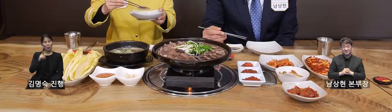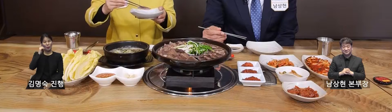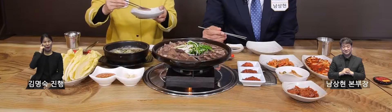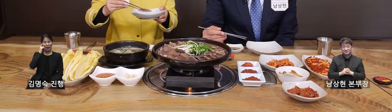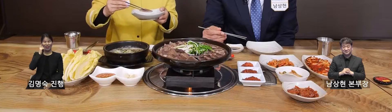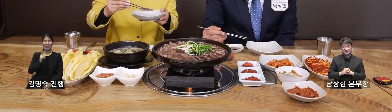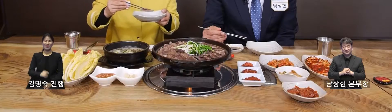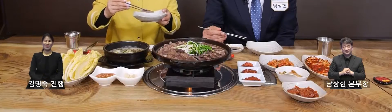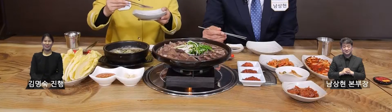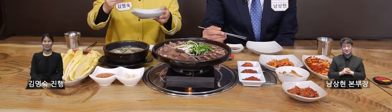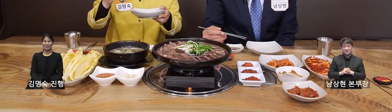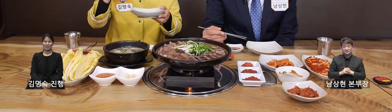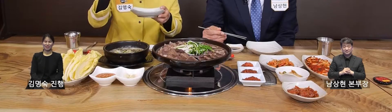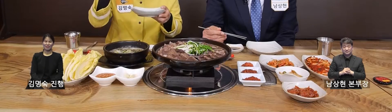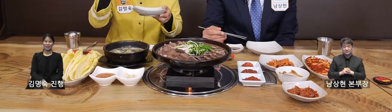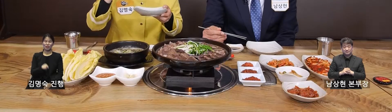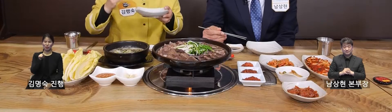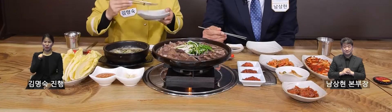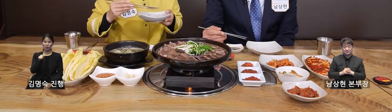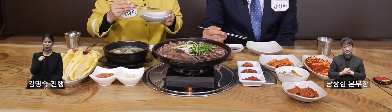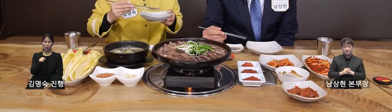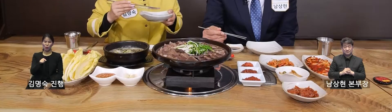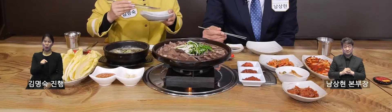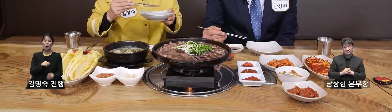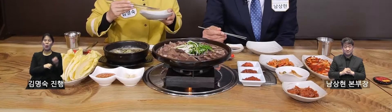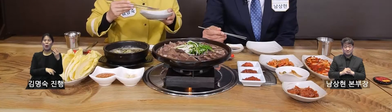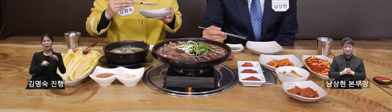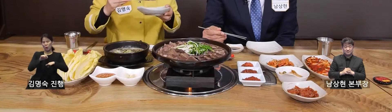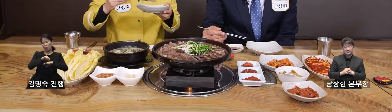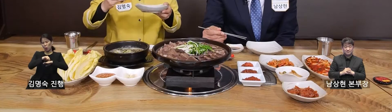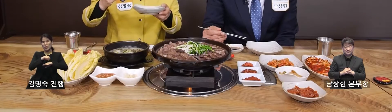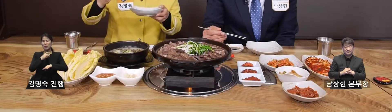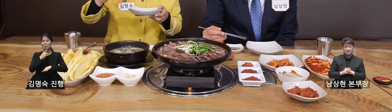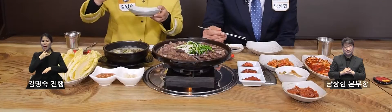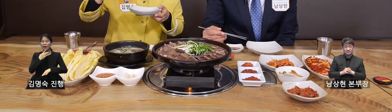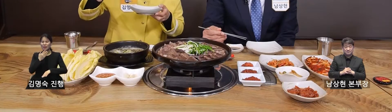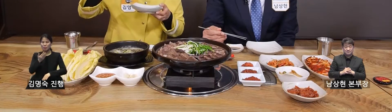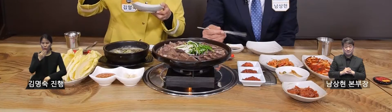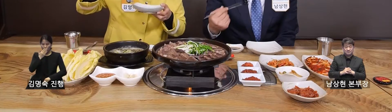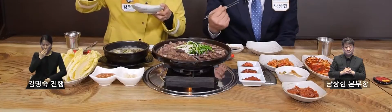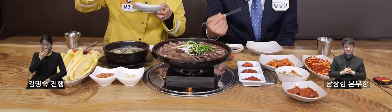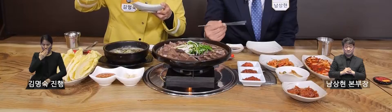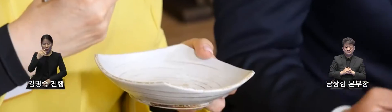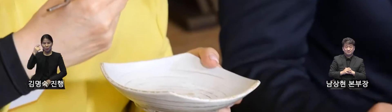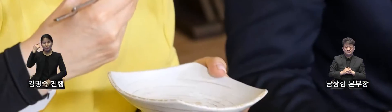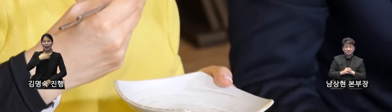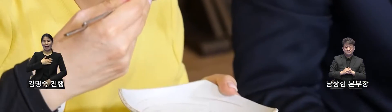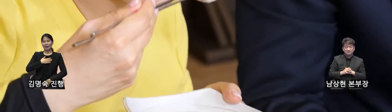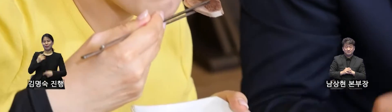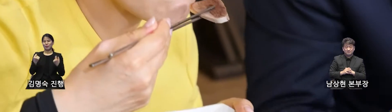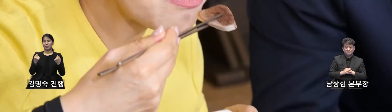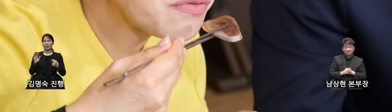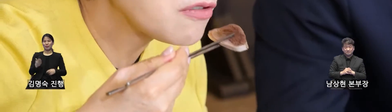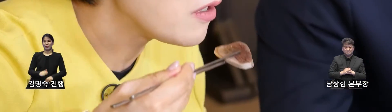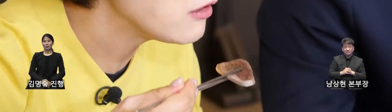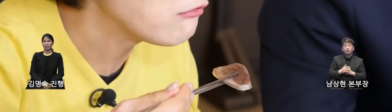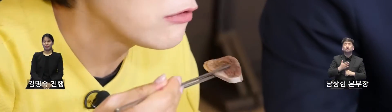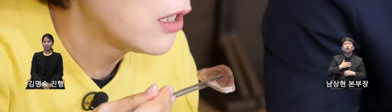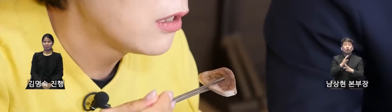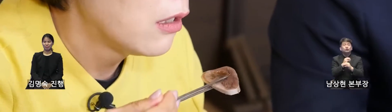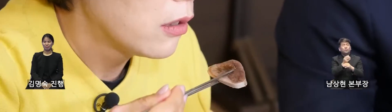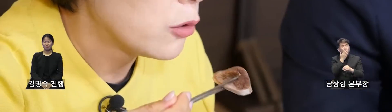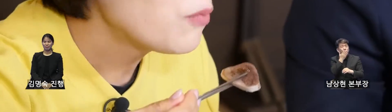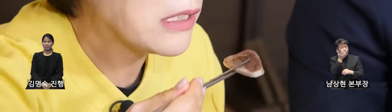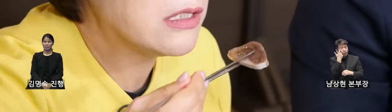왜냐면요, 얘 본연의 맛을 또 한번 어떤 맛인지 또 봐야 되니까. 저는 언제 낀 게 아니에요. 한번 더 먹고 싶은 거